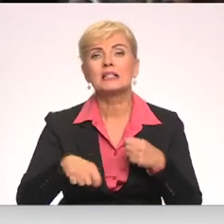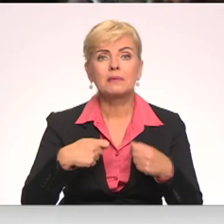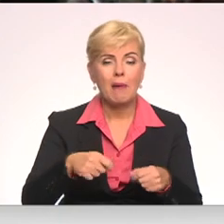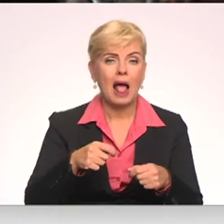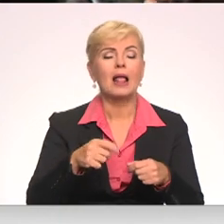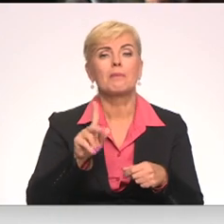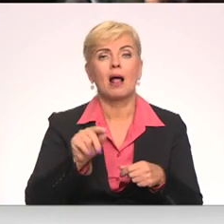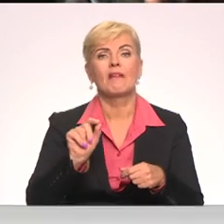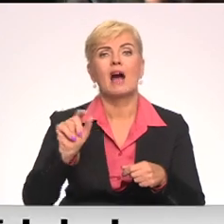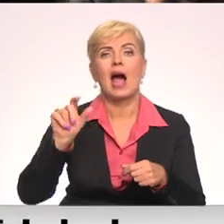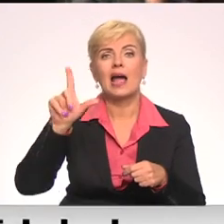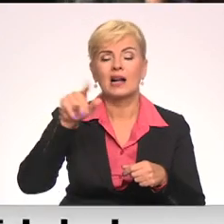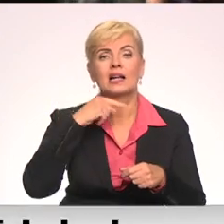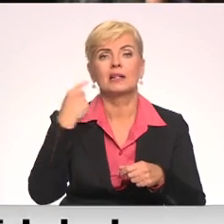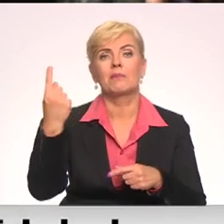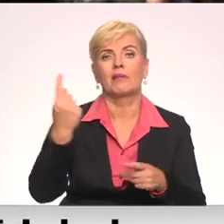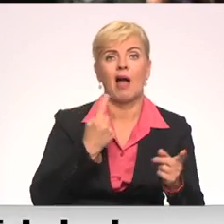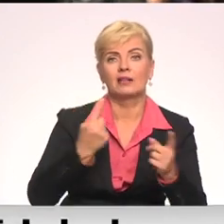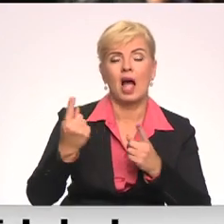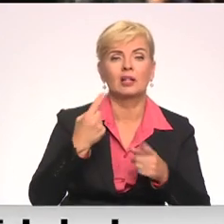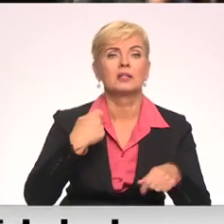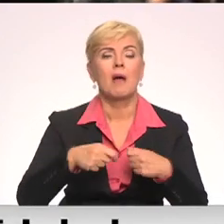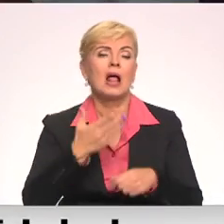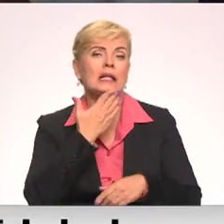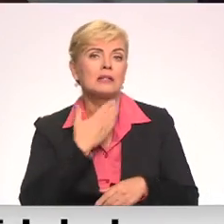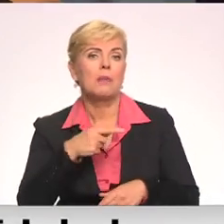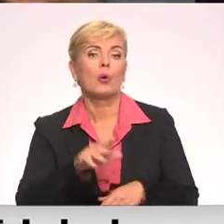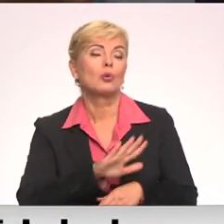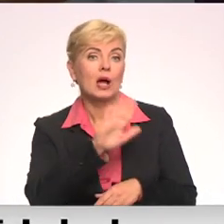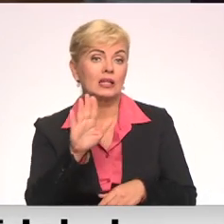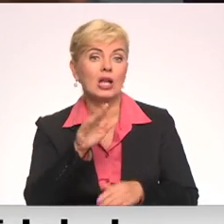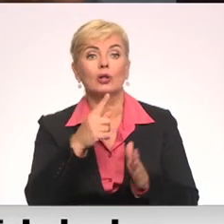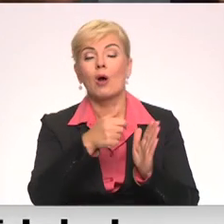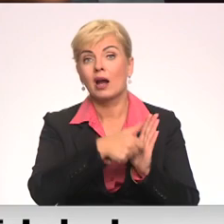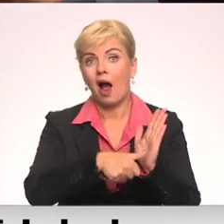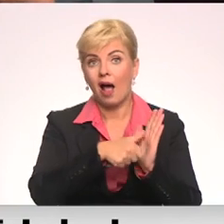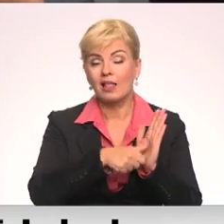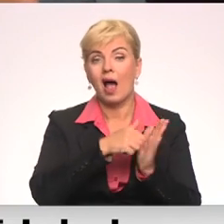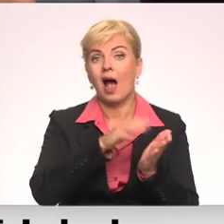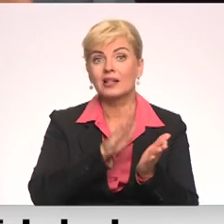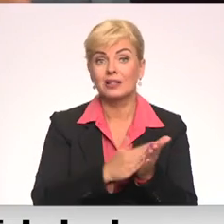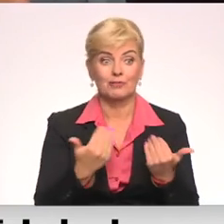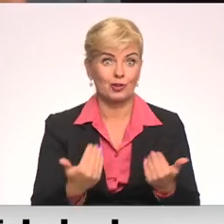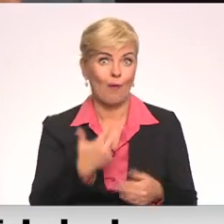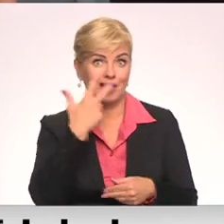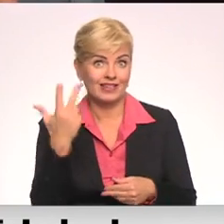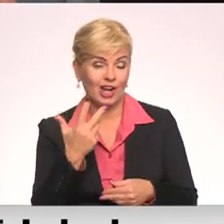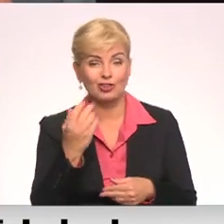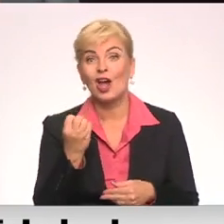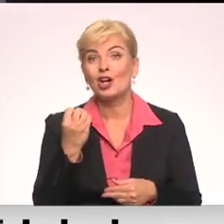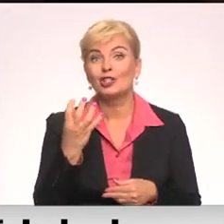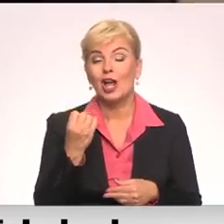arvien vairāk, visi grib nāk un spēlē un izbaudīt to dienu. Kalendārā pirmā atzīme ir jau šo trešdien, kad